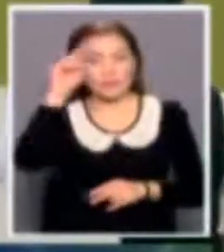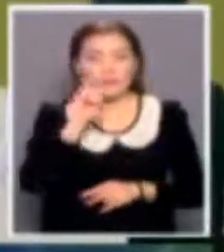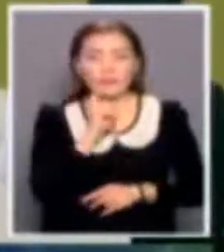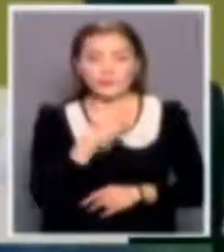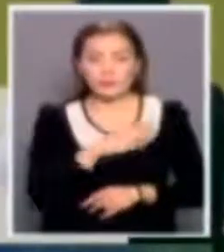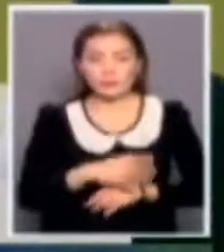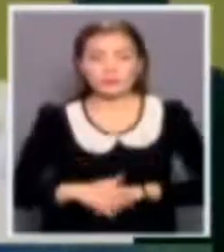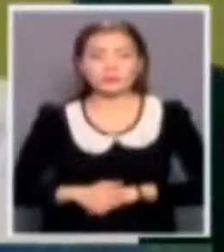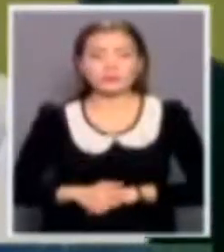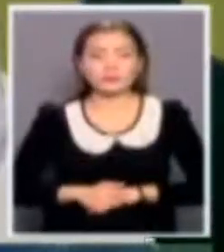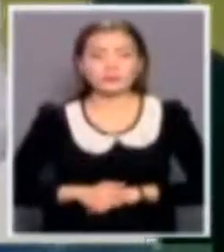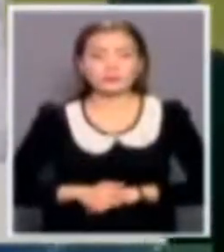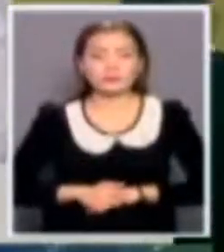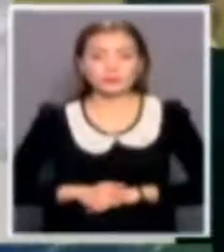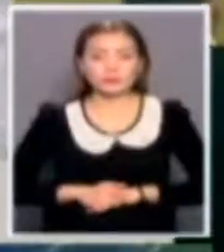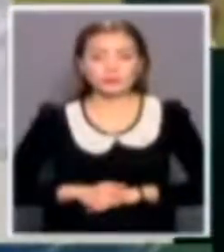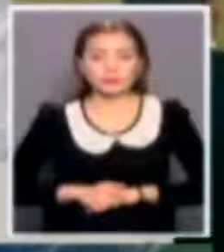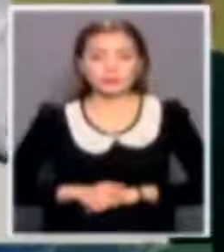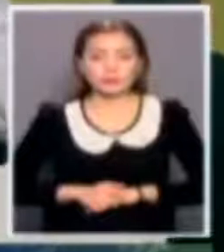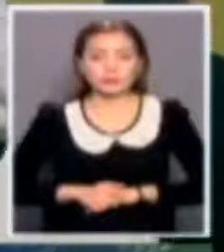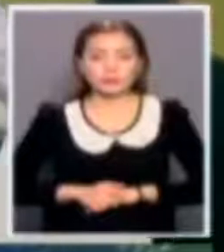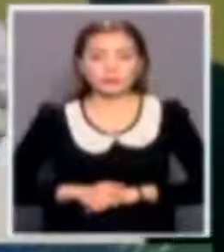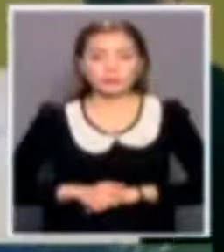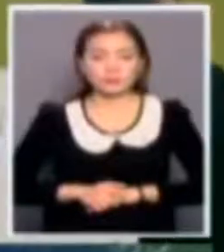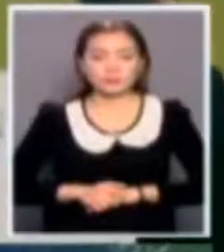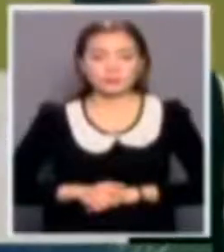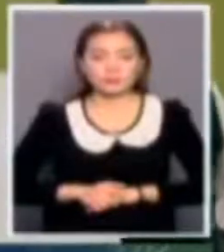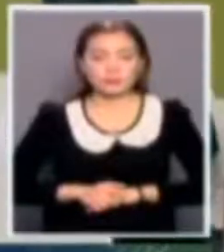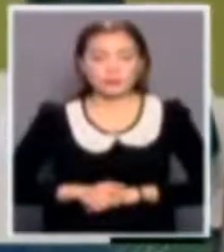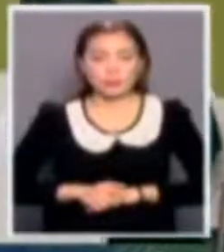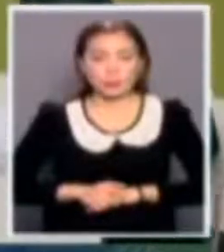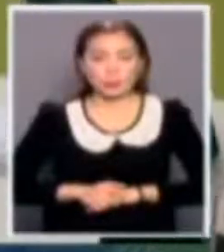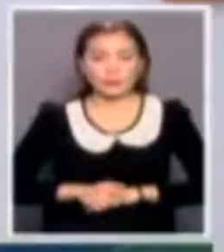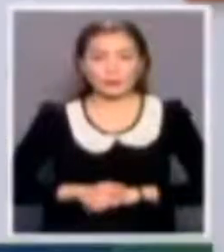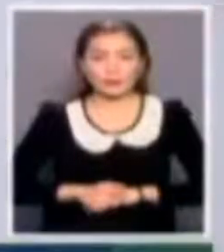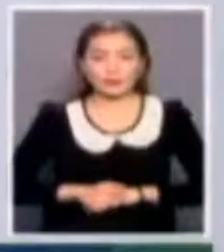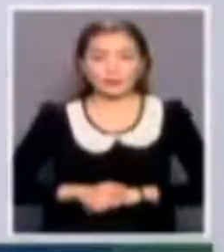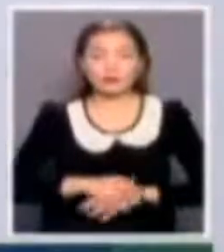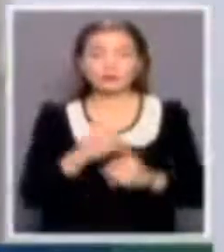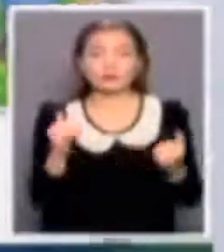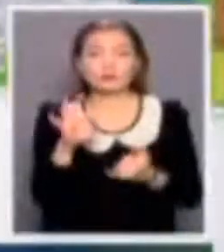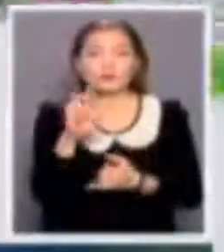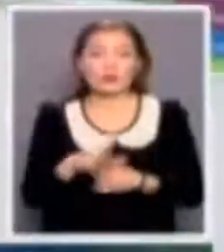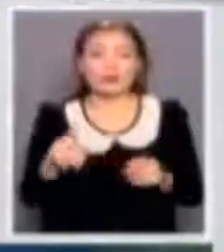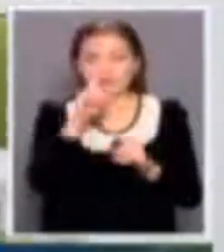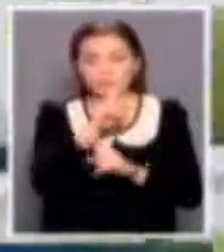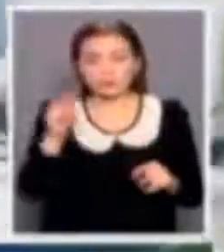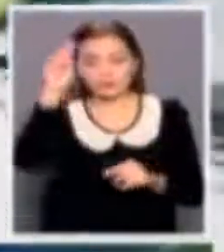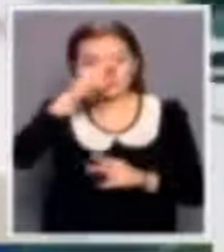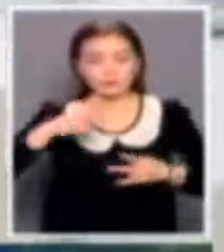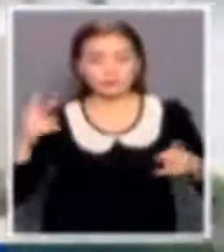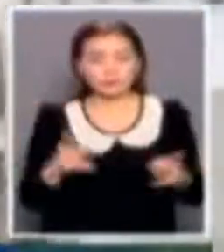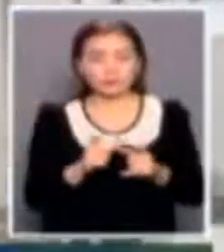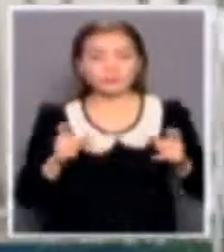болды. Қазір енді жеке-жеке маманмен жақсарып келе жатыр деп айта аламын. Бүгінде облыста ерекше білімді қажет